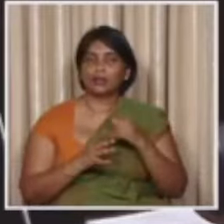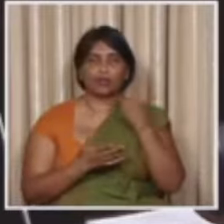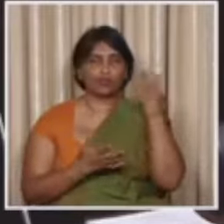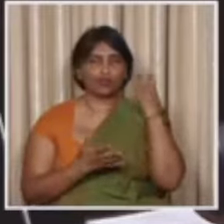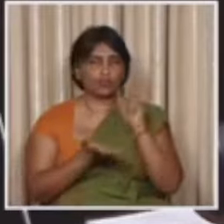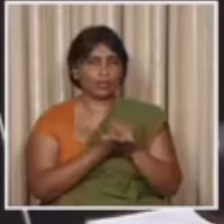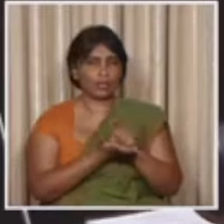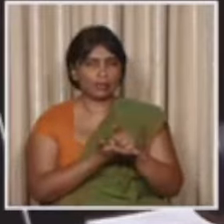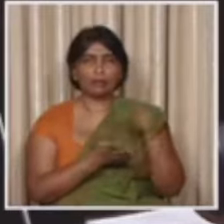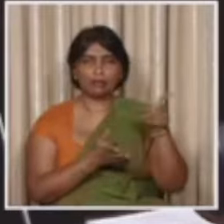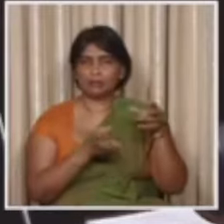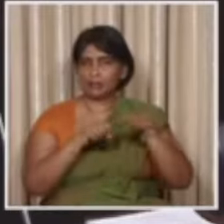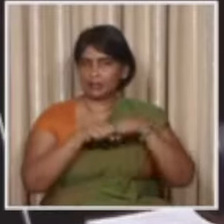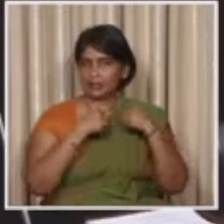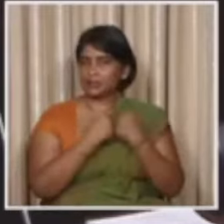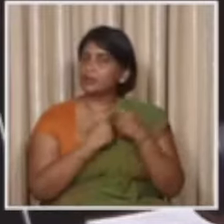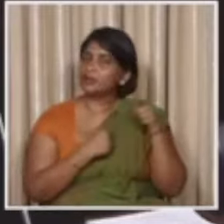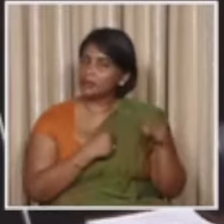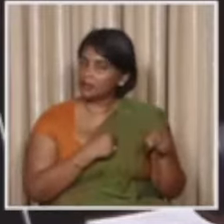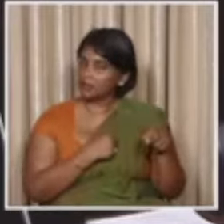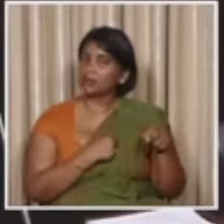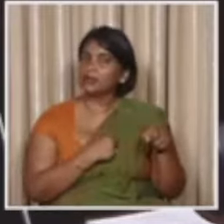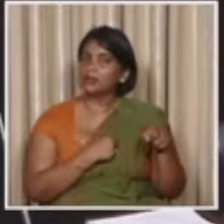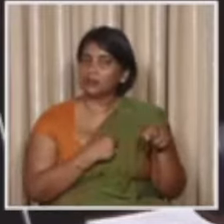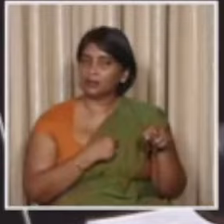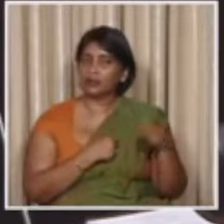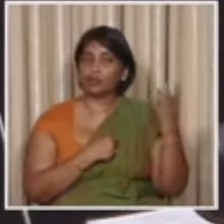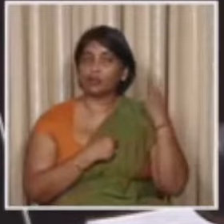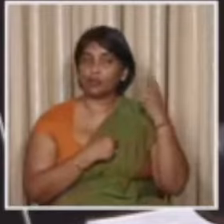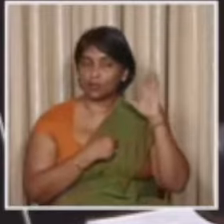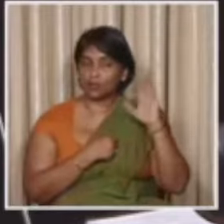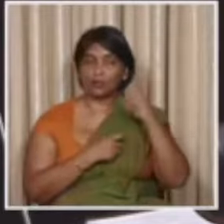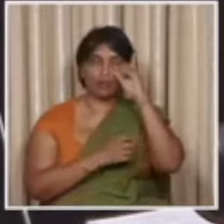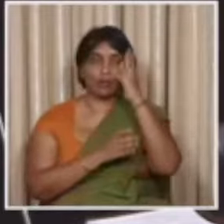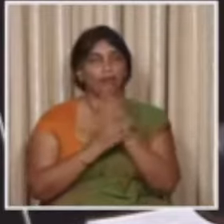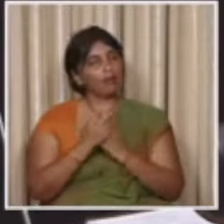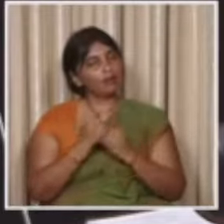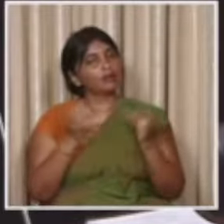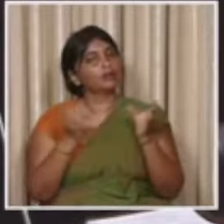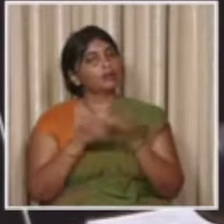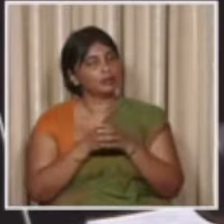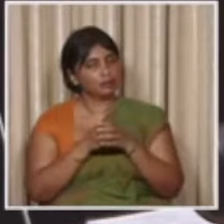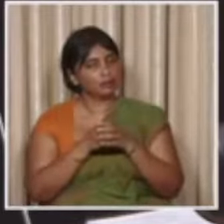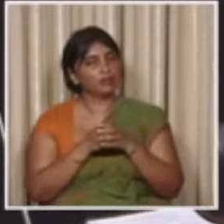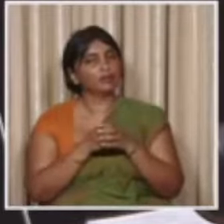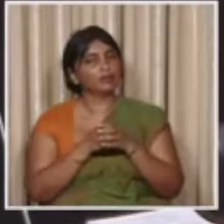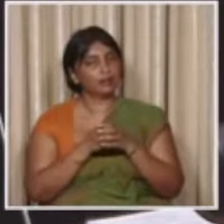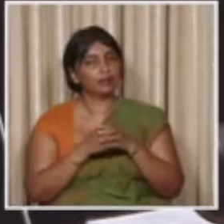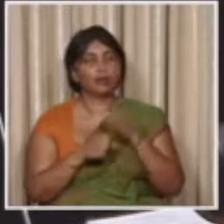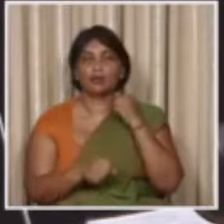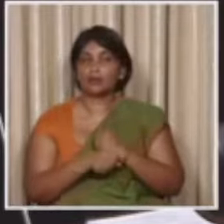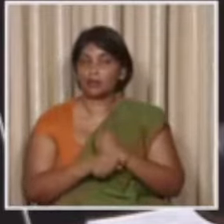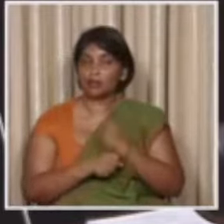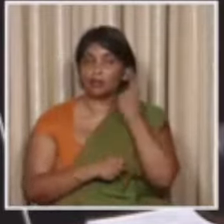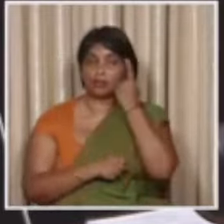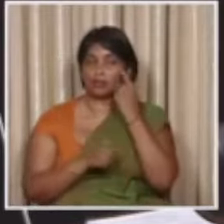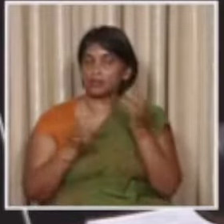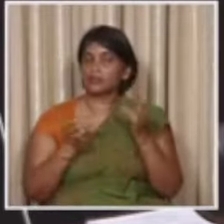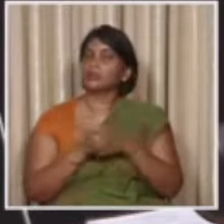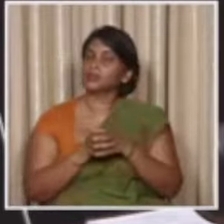ජමාත් නැමැති ව්‍යාපාරය, ඒ ඉස්ලාමීය ආගමික කණ්ඩායම සහ රාජ්‍ය